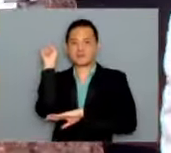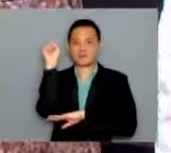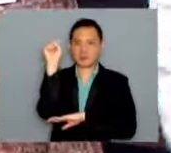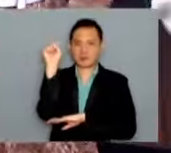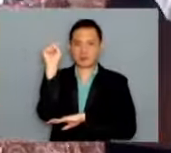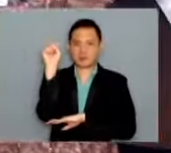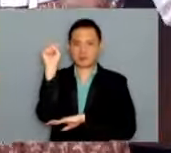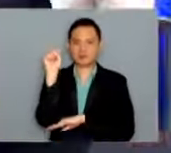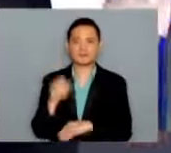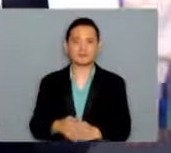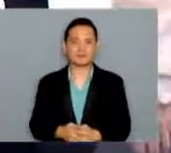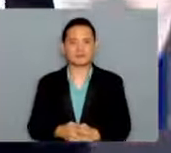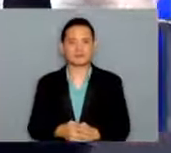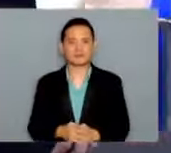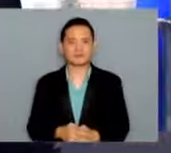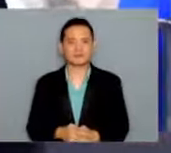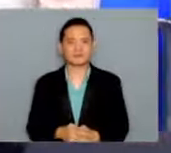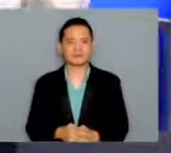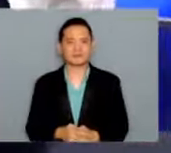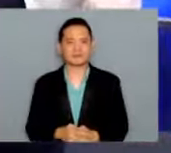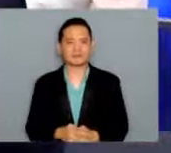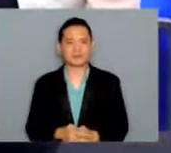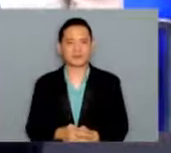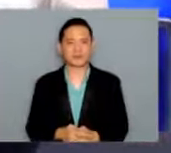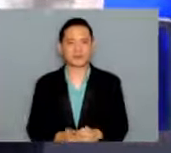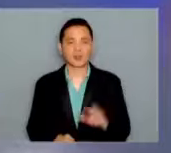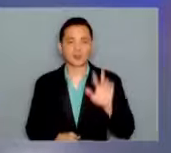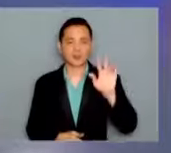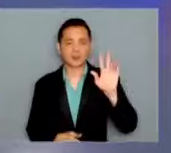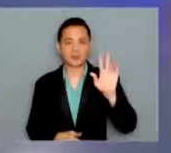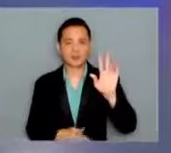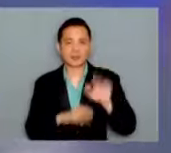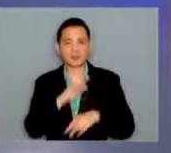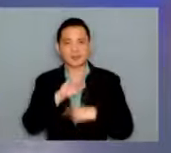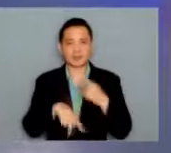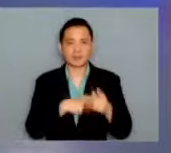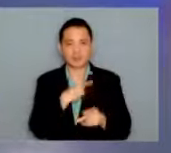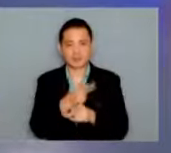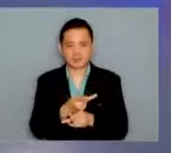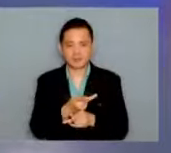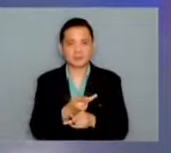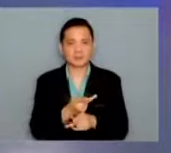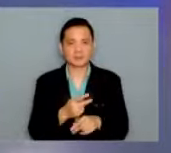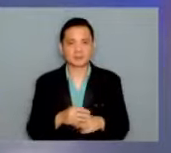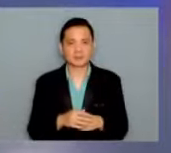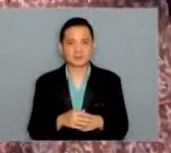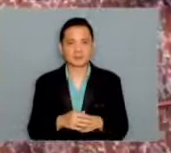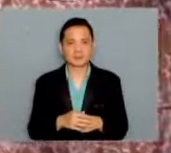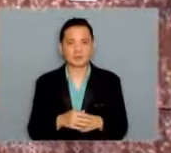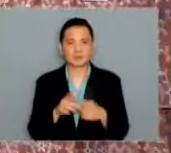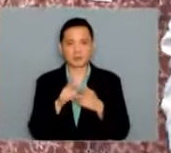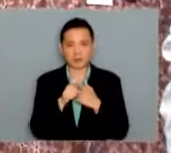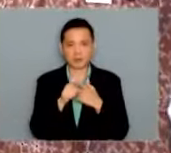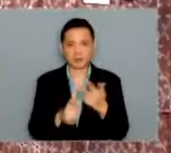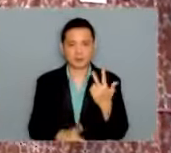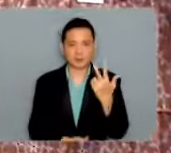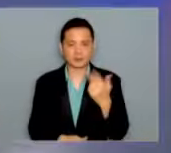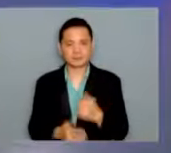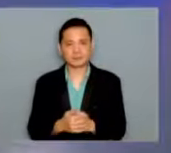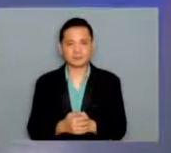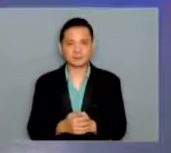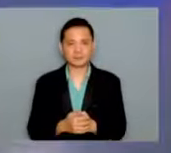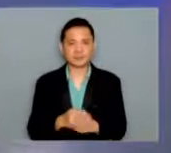Parang naglalakad. And then mayroong 3 types of foot strike, no? Okay. Very important also. So heel strike, pag nag-land yung foot